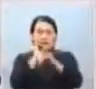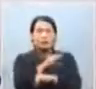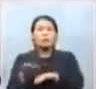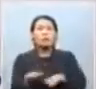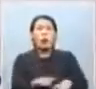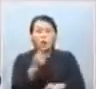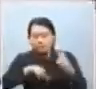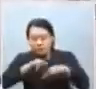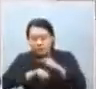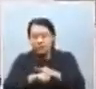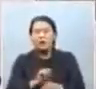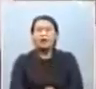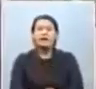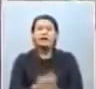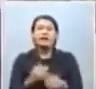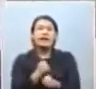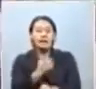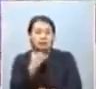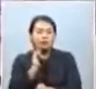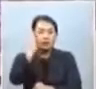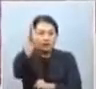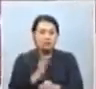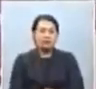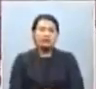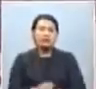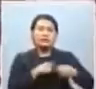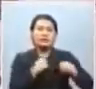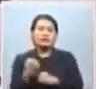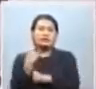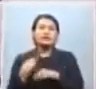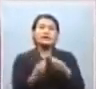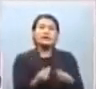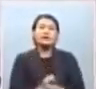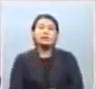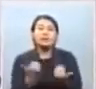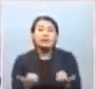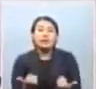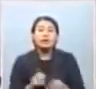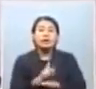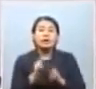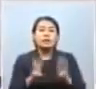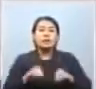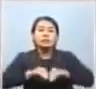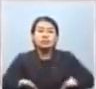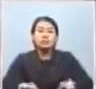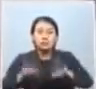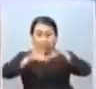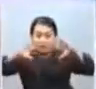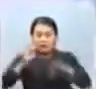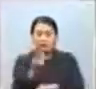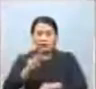ไป อ๋อได้รับกำลังใจจากนายกรัฐมนตรีค่ะนอกจากนี้ท่านนายกยังบอกด้วยว่าวันนี้โซเชียลมีเดียแรงถ้ารัฐบาลและครม.